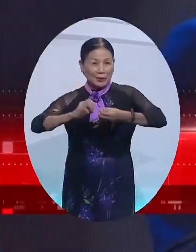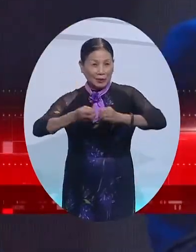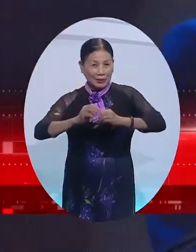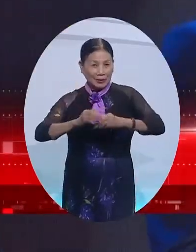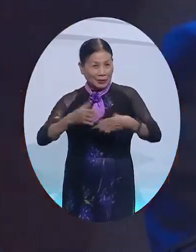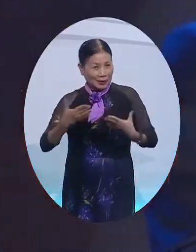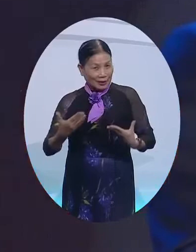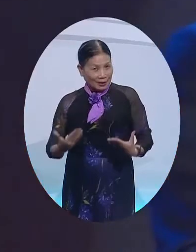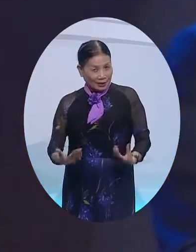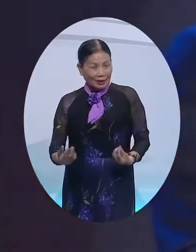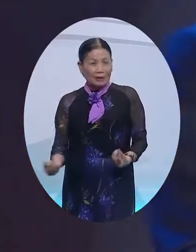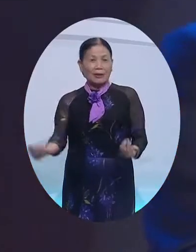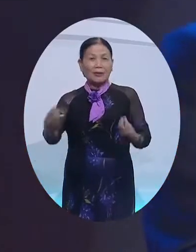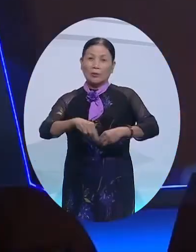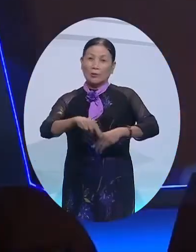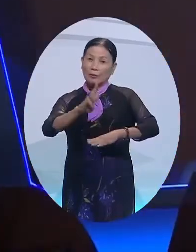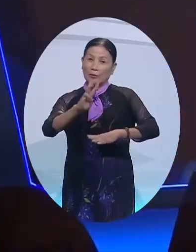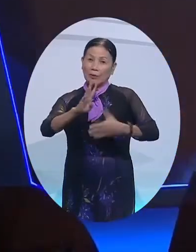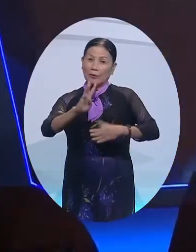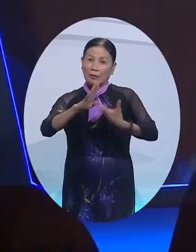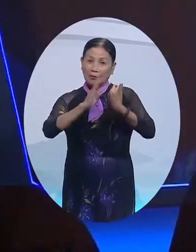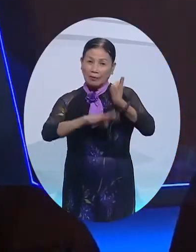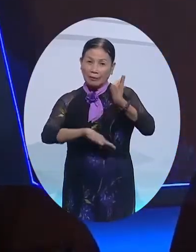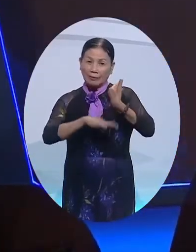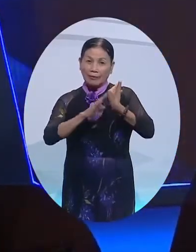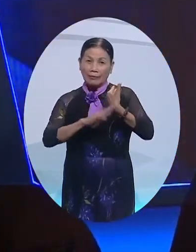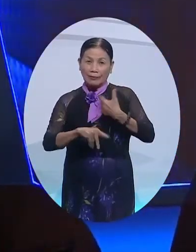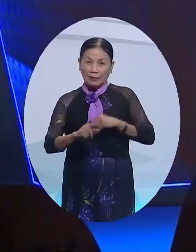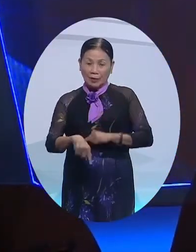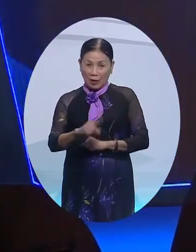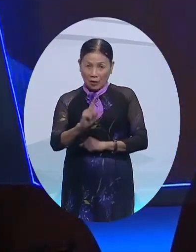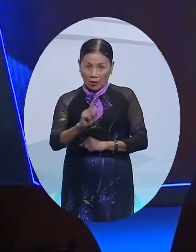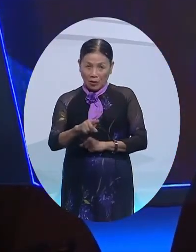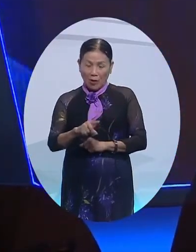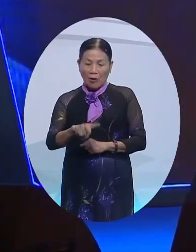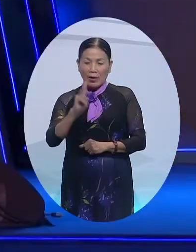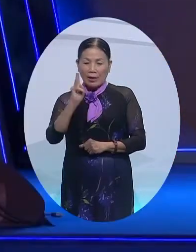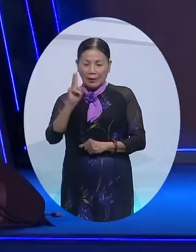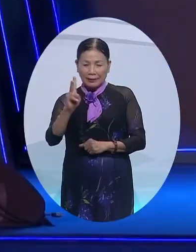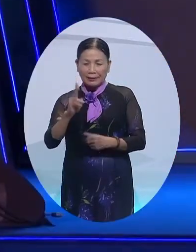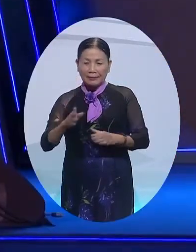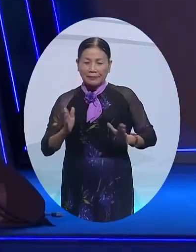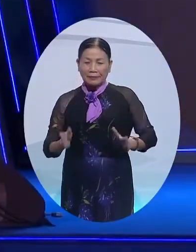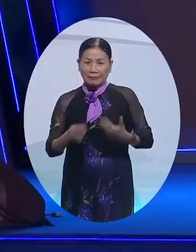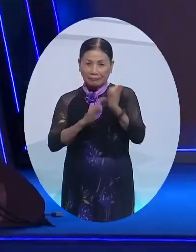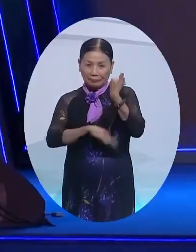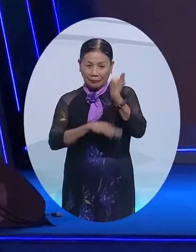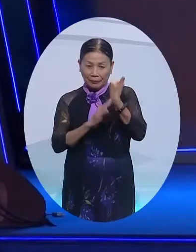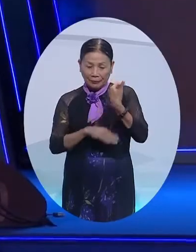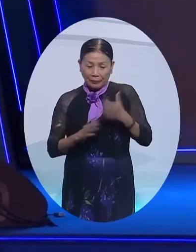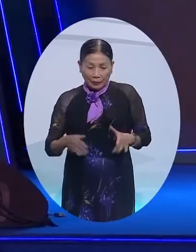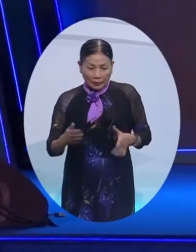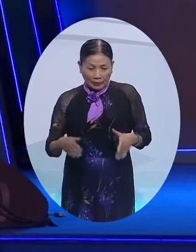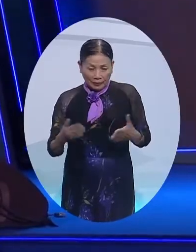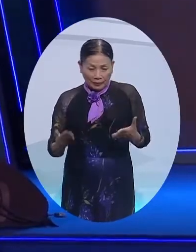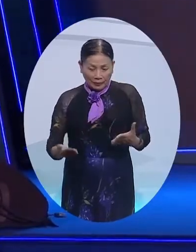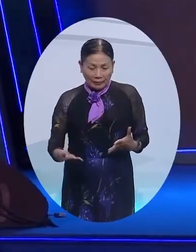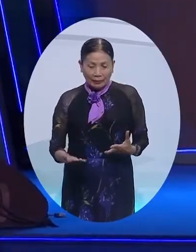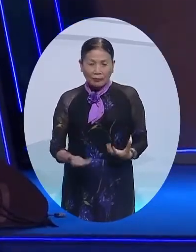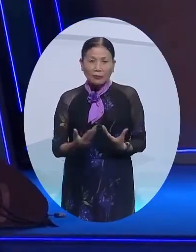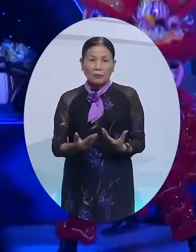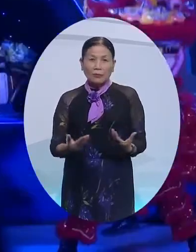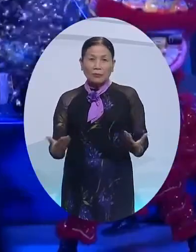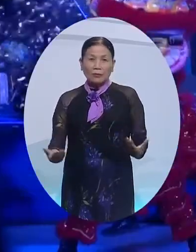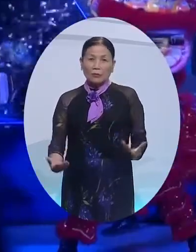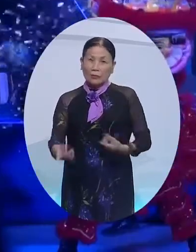sửa chữa Nặng cũng được đầu tư với 3 phòng sơn diện tích lớn trong đó có 2 phòng sinh nhanh sẵn sàng phục vụ nhu cầu của khách hàng với mục tiêu